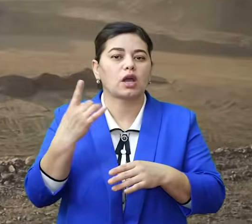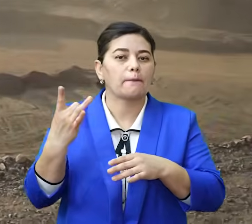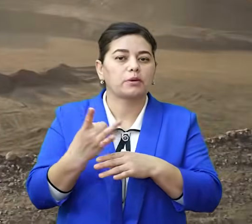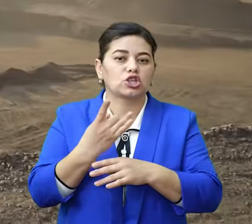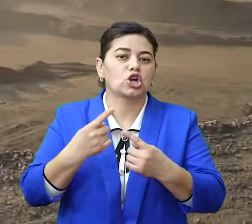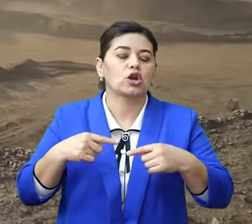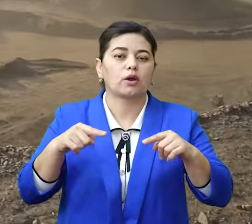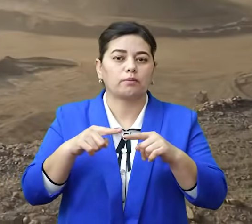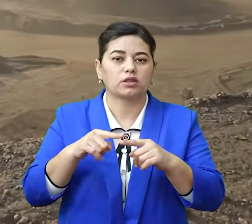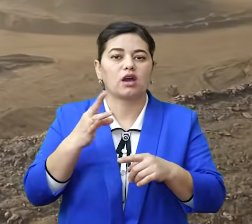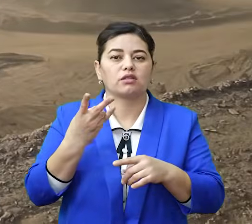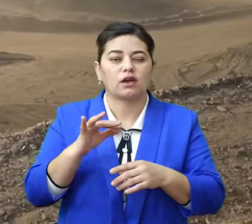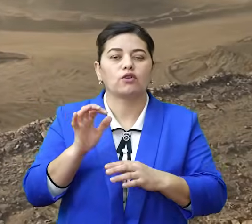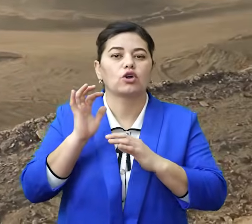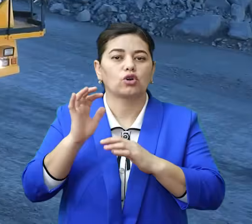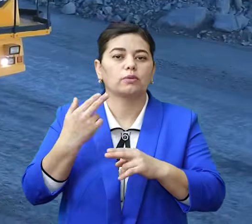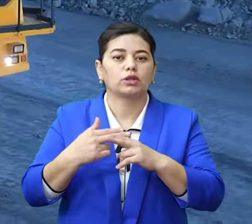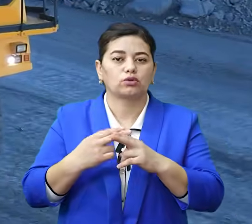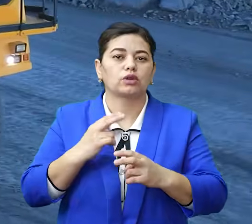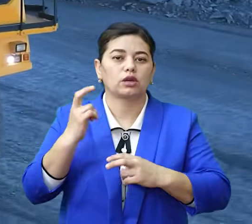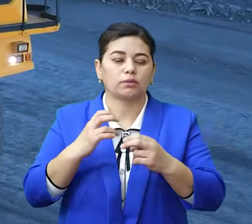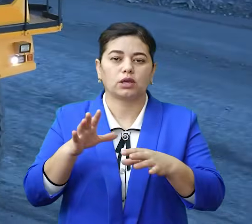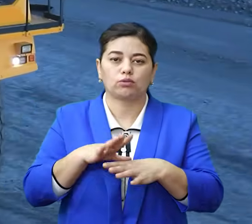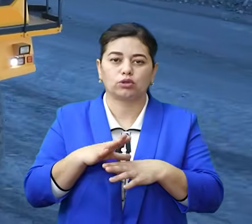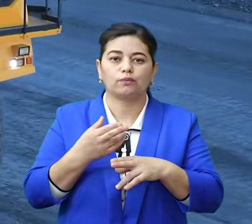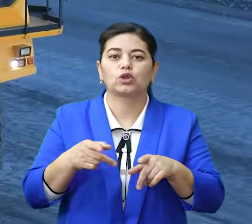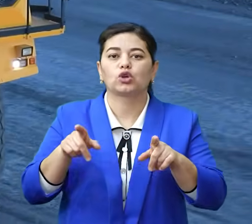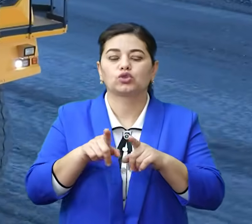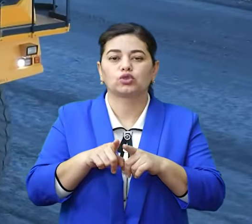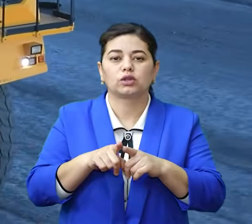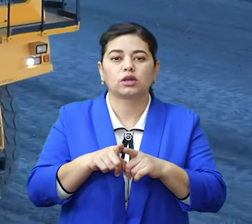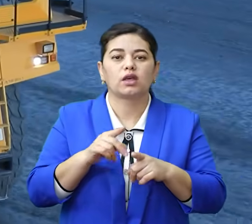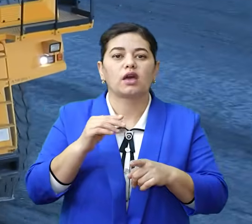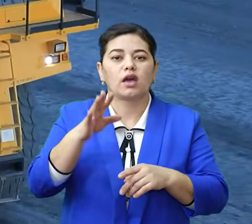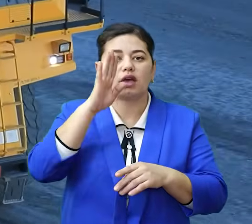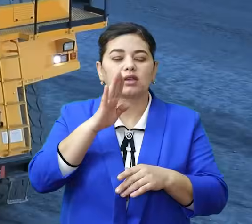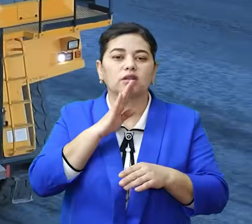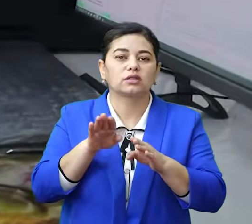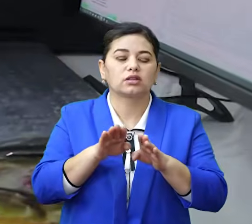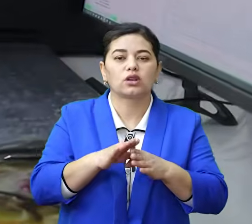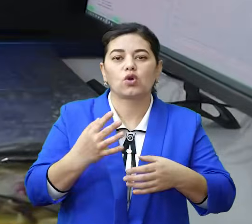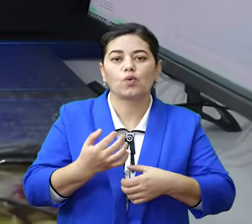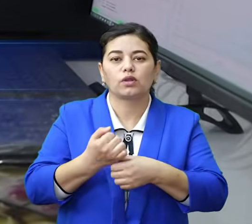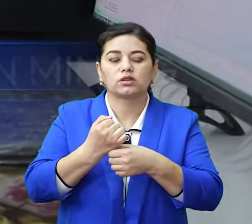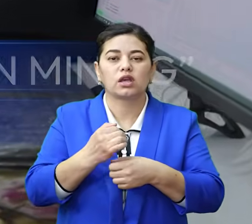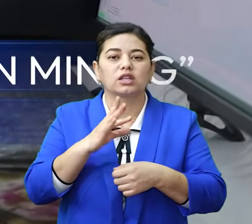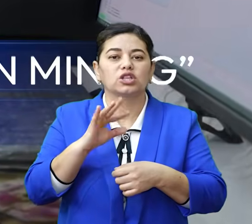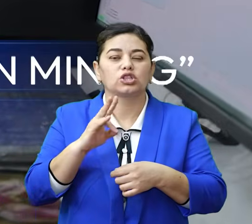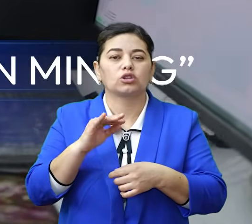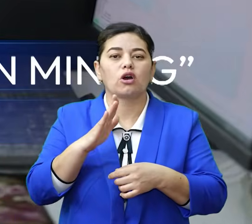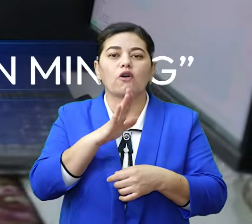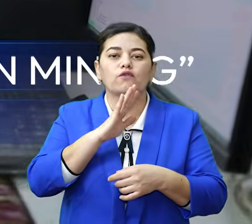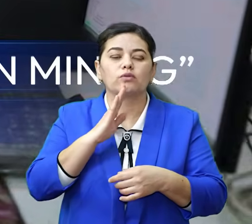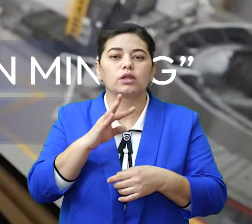birinchi kompaniya Navoiy kon metallurgiya kombinati bo'ldi. Shuningdek, gender tengligini qo'llab-quvvatlash doirasida International Women